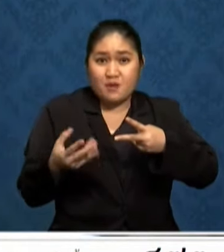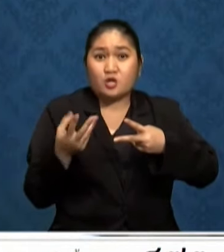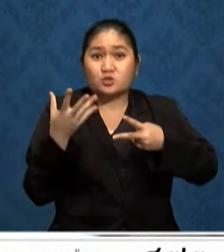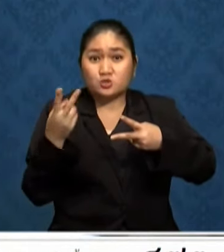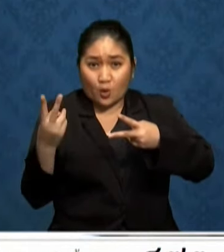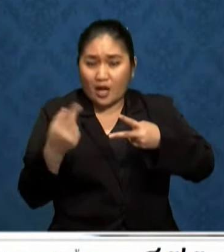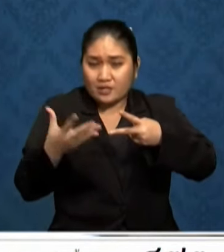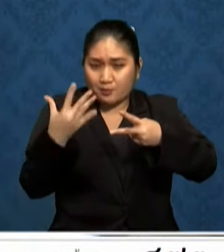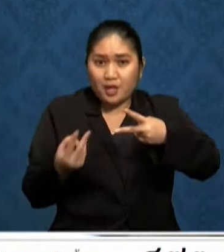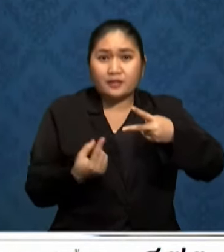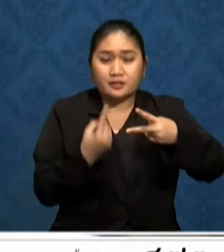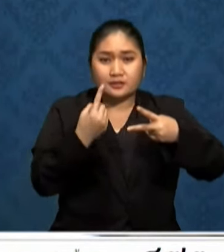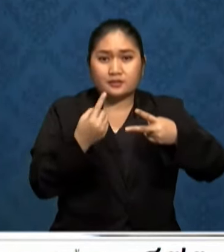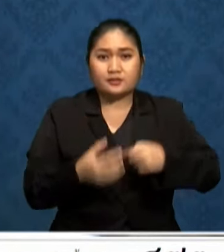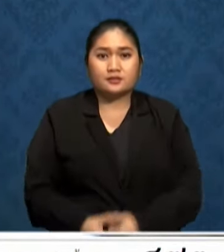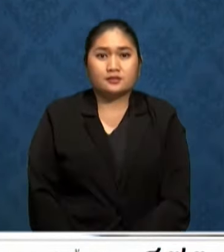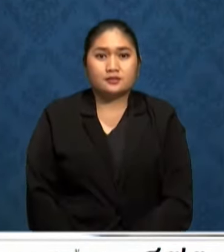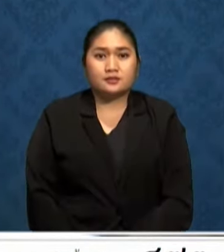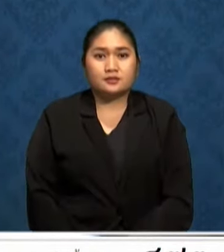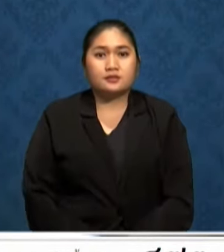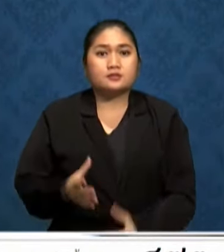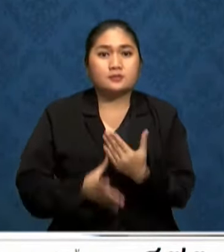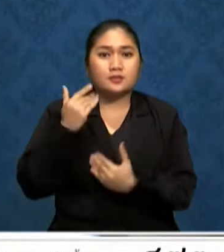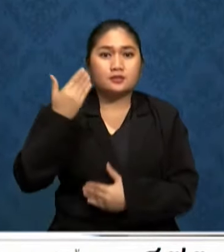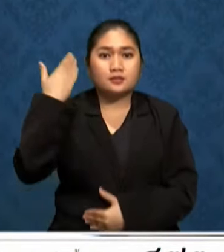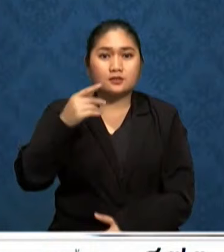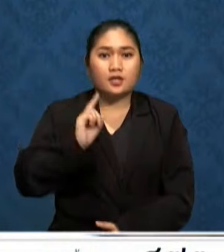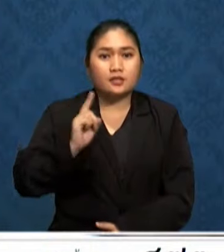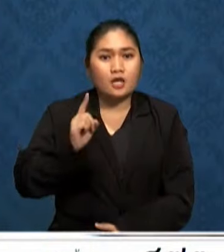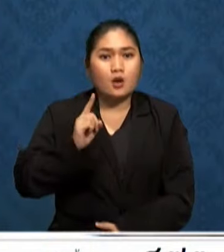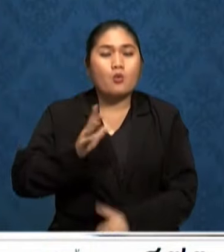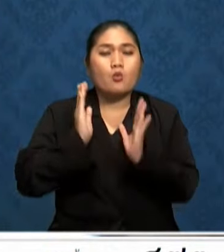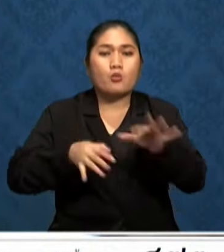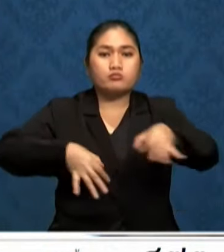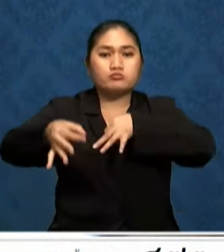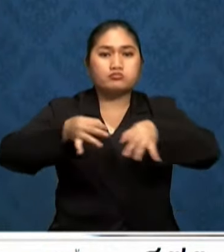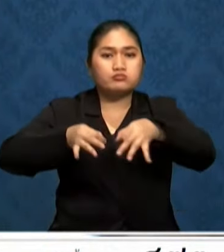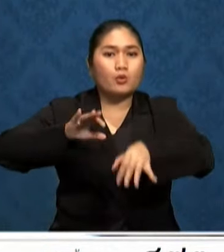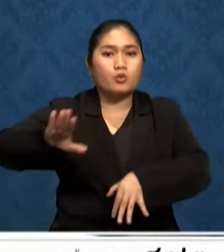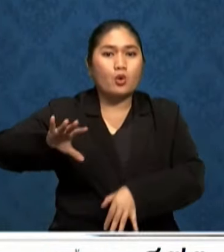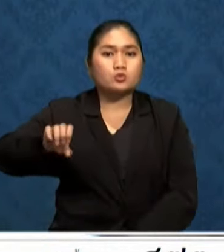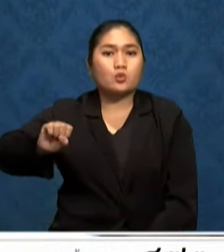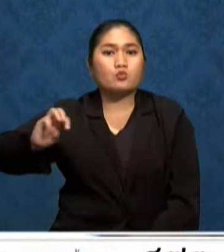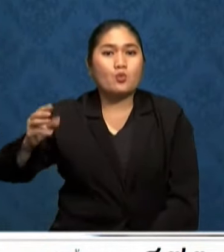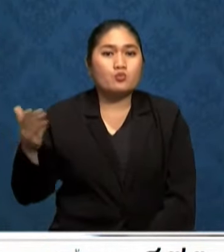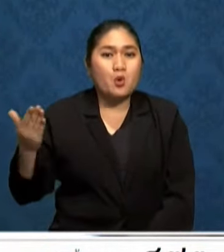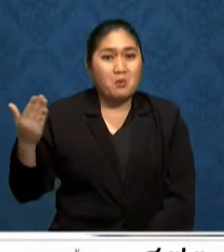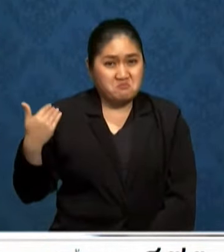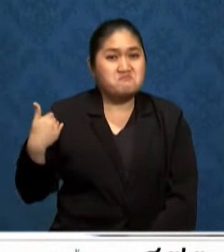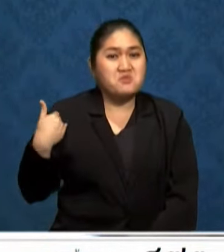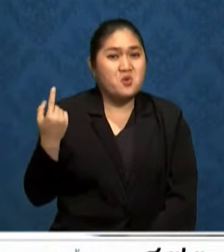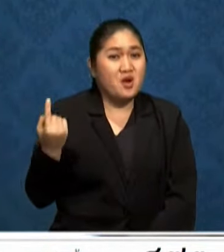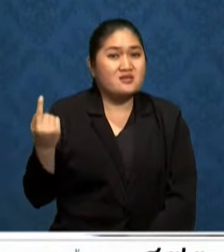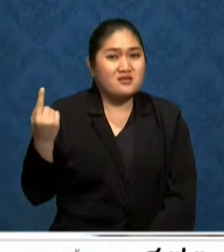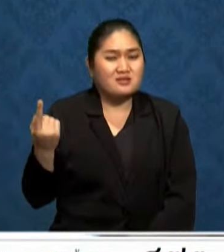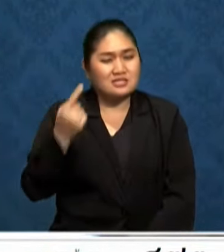มาเหอเกน เสียงขางมาก 1 ชั้นสัดา์ทแล้วครับผมได้ฟงคไพปลายของบธธสมาชิกข้างหนึครัทไดตงค